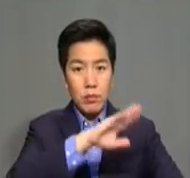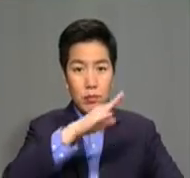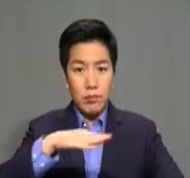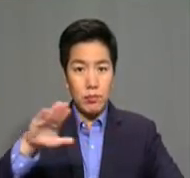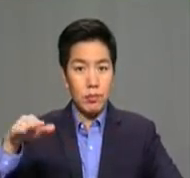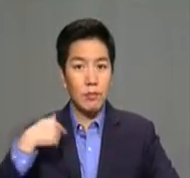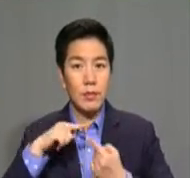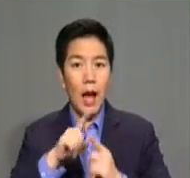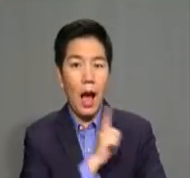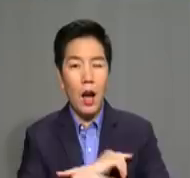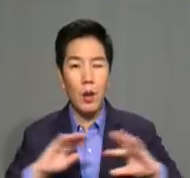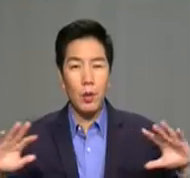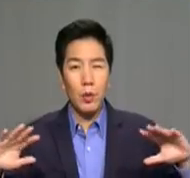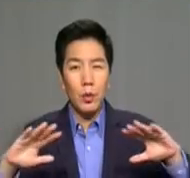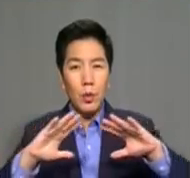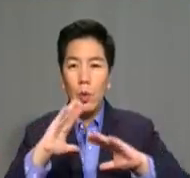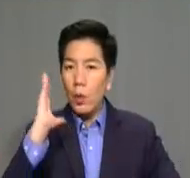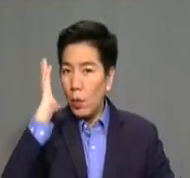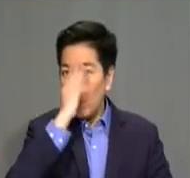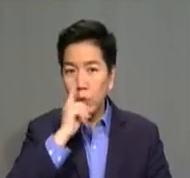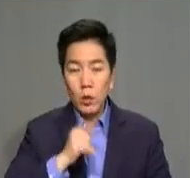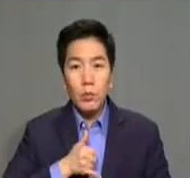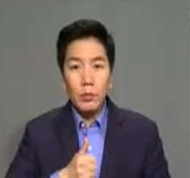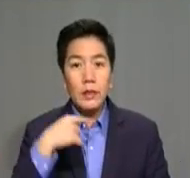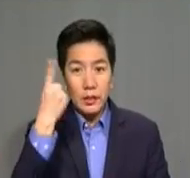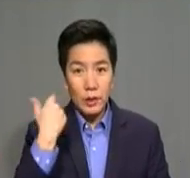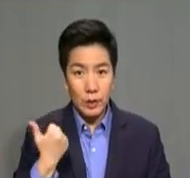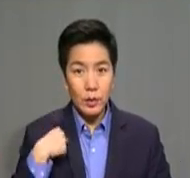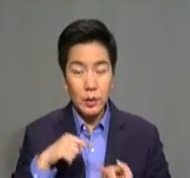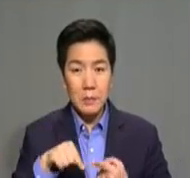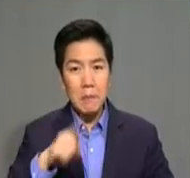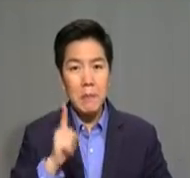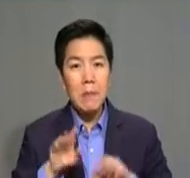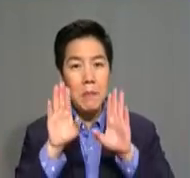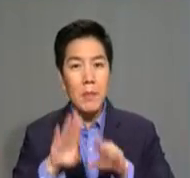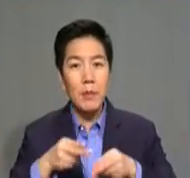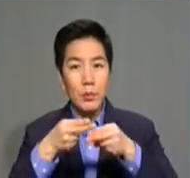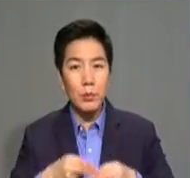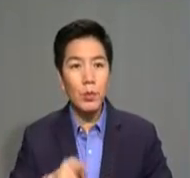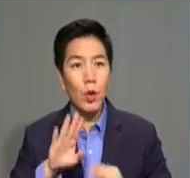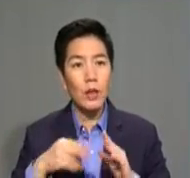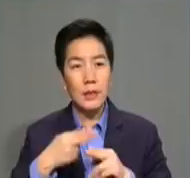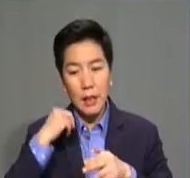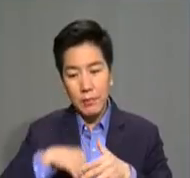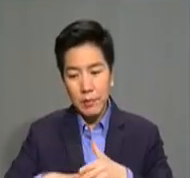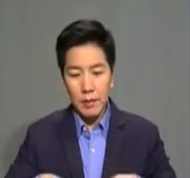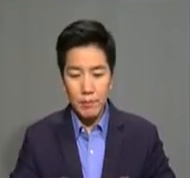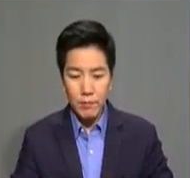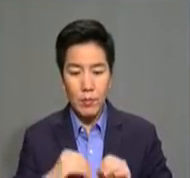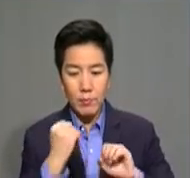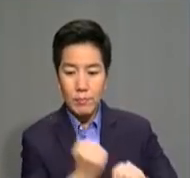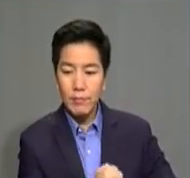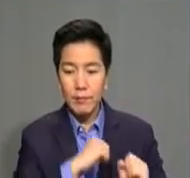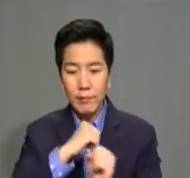ซึ่งเป็นภาพที่สวยงามควรมาสัมผัสเป็นอย่างยิ่งค่ะบรรยากาศแบบนี้คืออีกหนึ่งมนต์เสน่ห์ของแก่งกระจานนอกเหนือจากการล่องแพและห่วงยาง